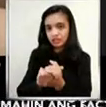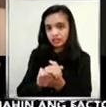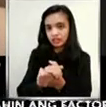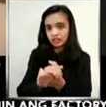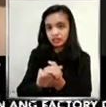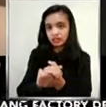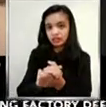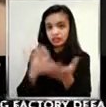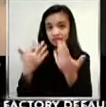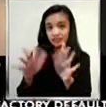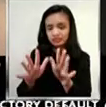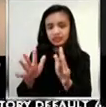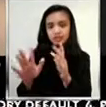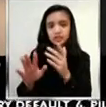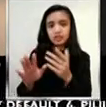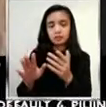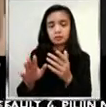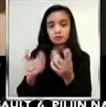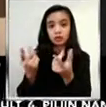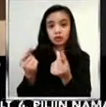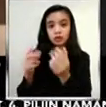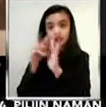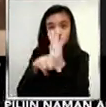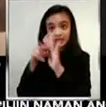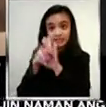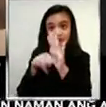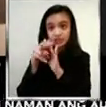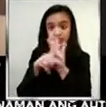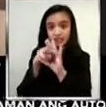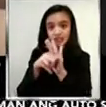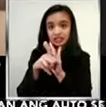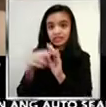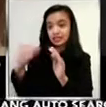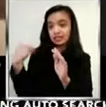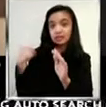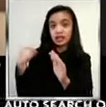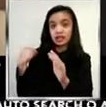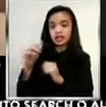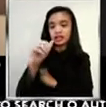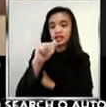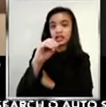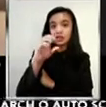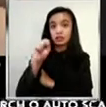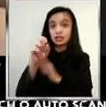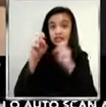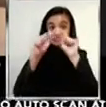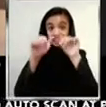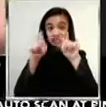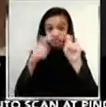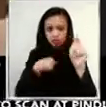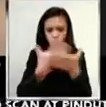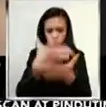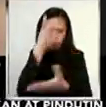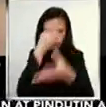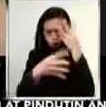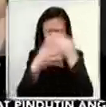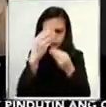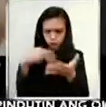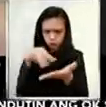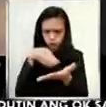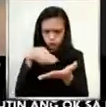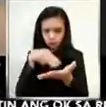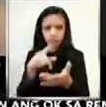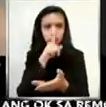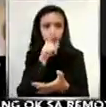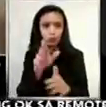yun before yung araw ng AOS, ng Sunday. So, Saturday inaral ko yun. And nakakatuwa lang kasi